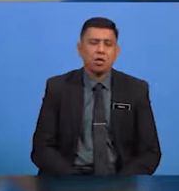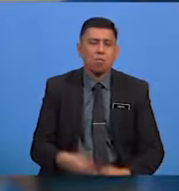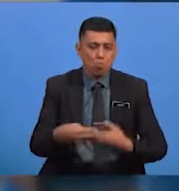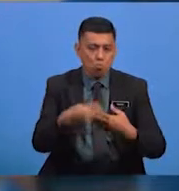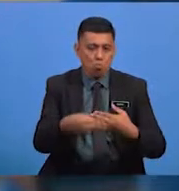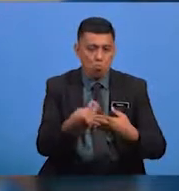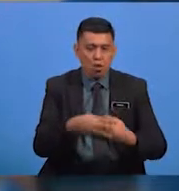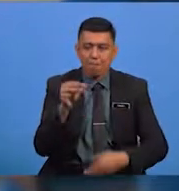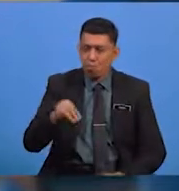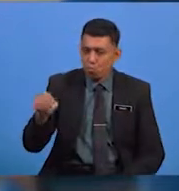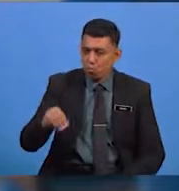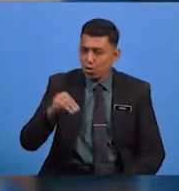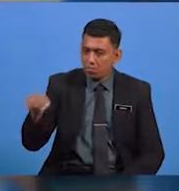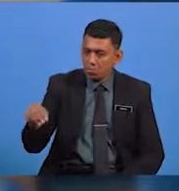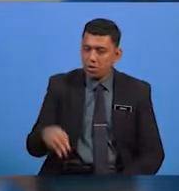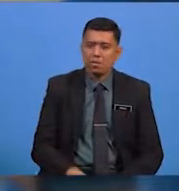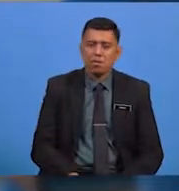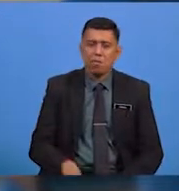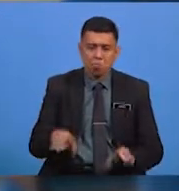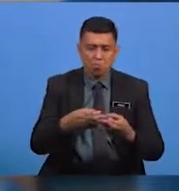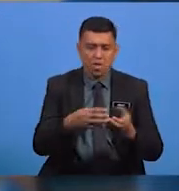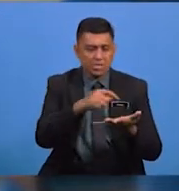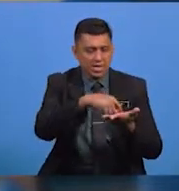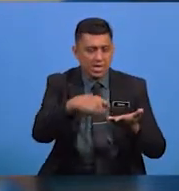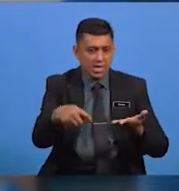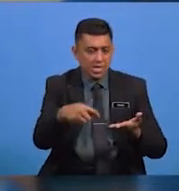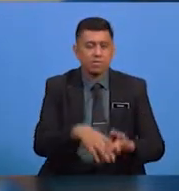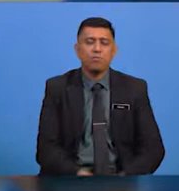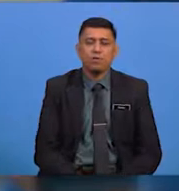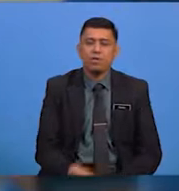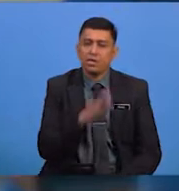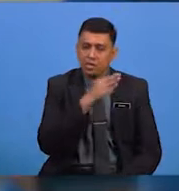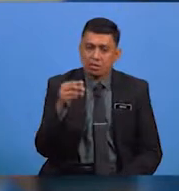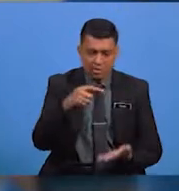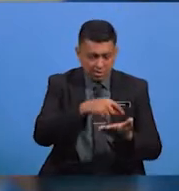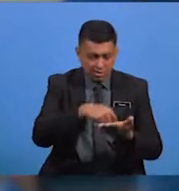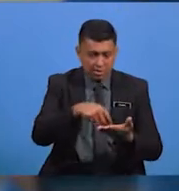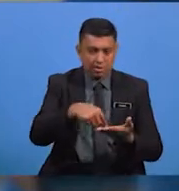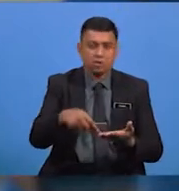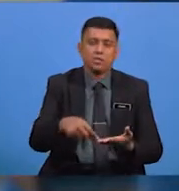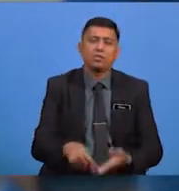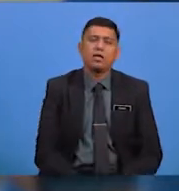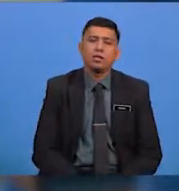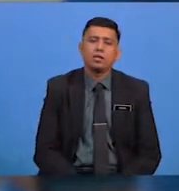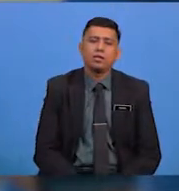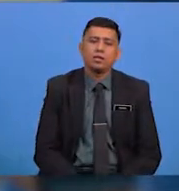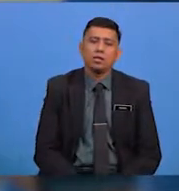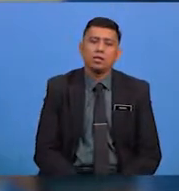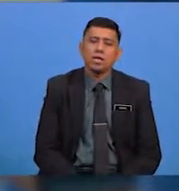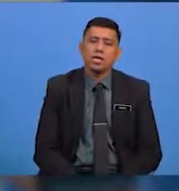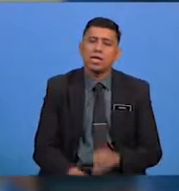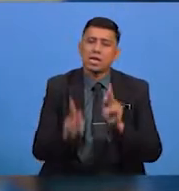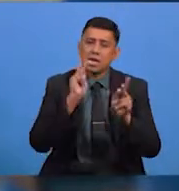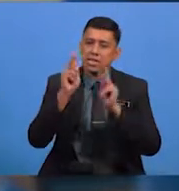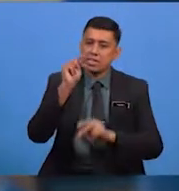memudahkan murid-murid membuat catatan dan menulis tips berkaitan kata